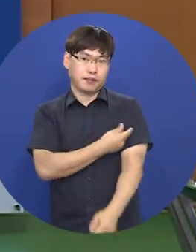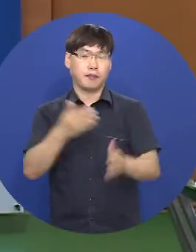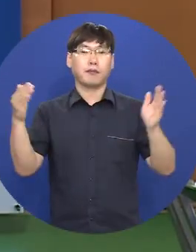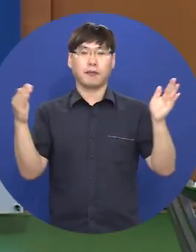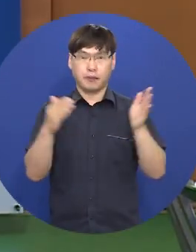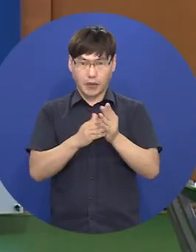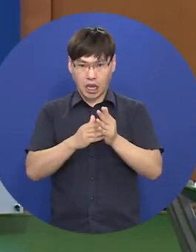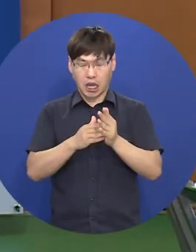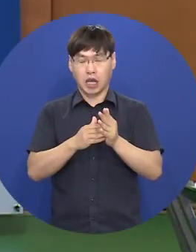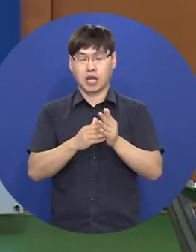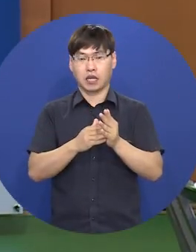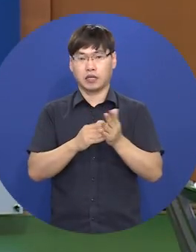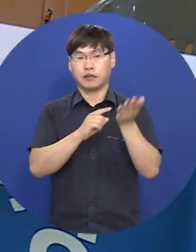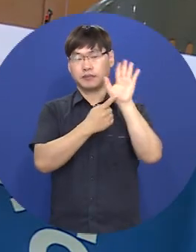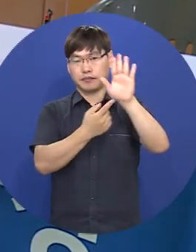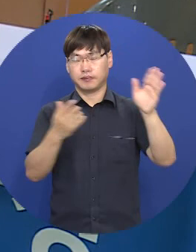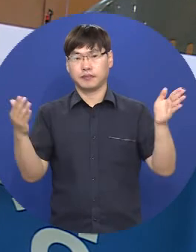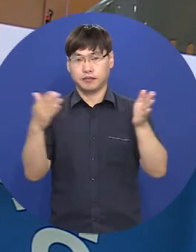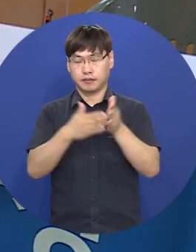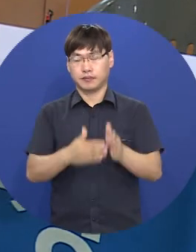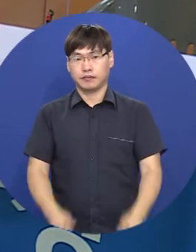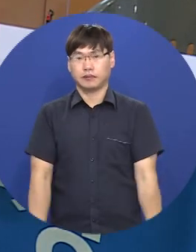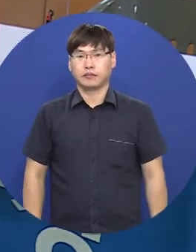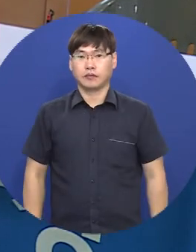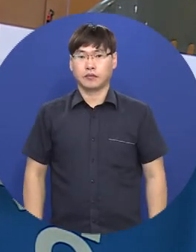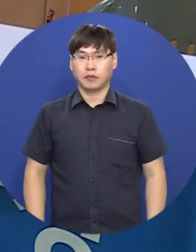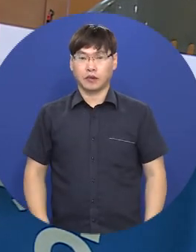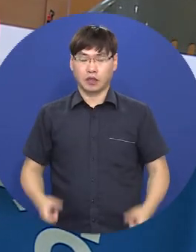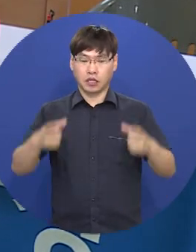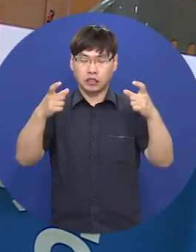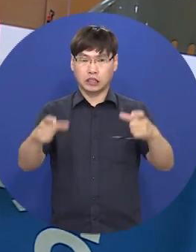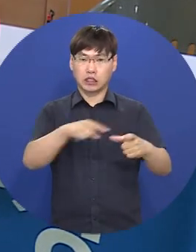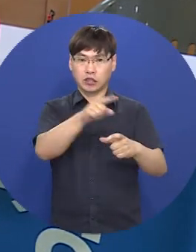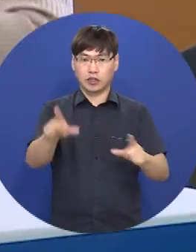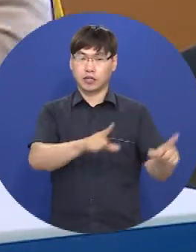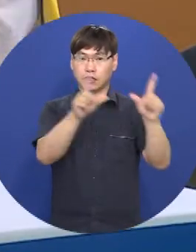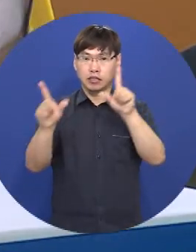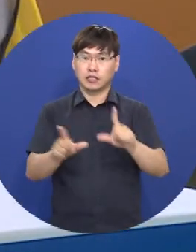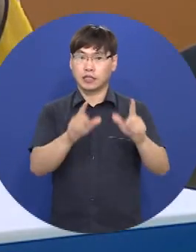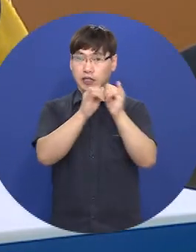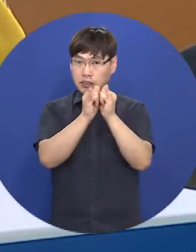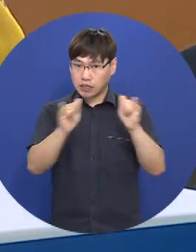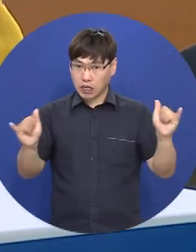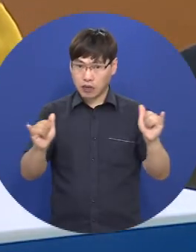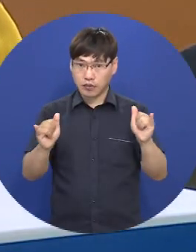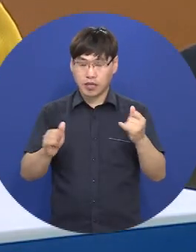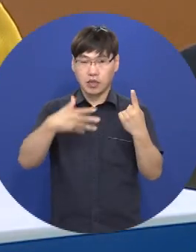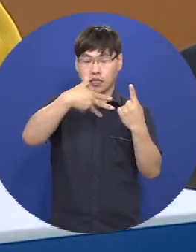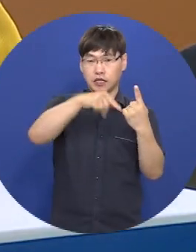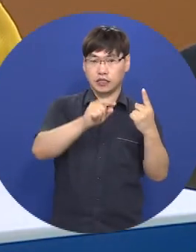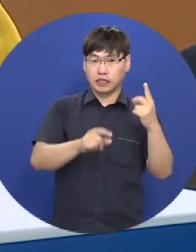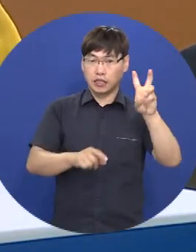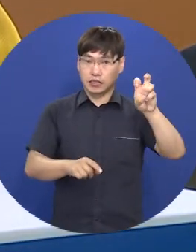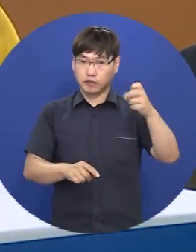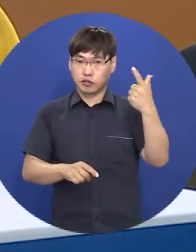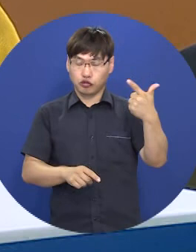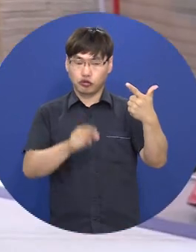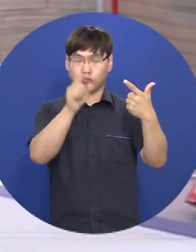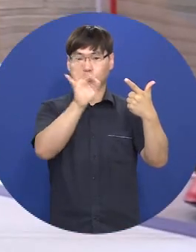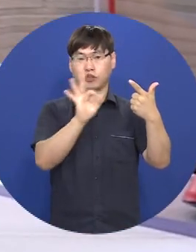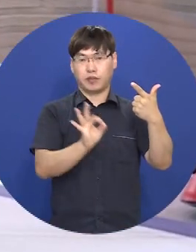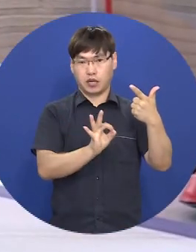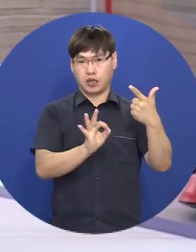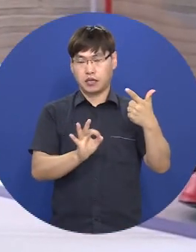백신을 접종한 것으로 집계됐습니다. 이는 군 인구 41,146명 중 1차